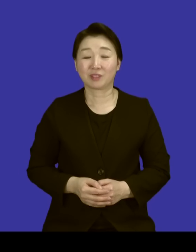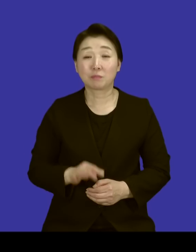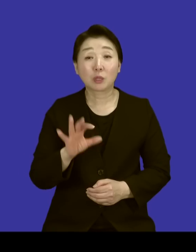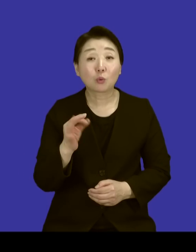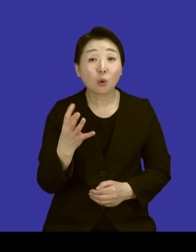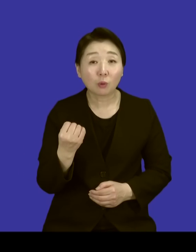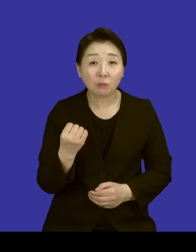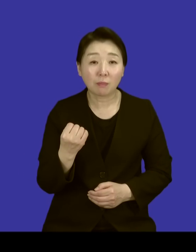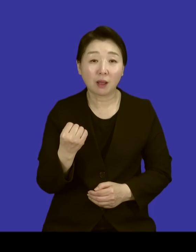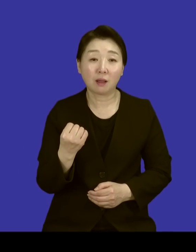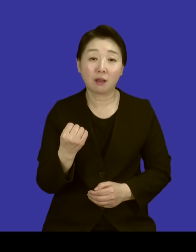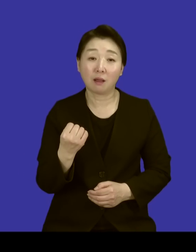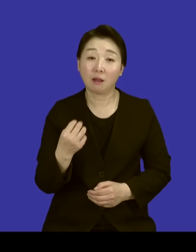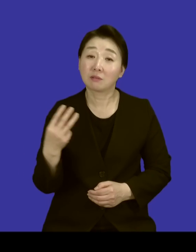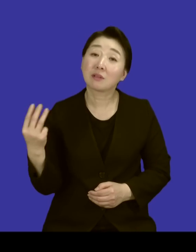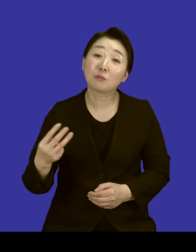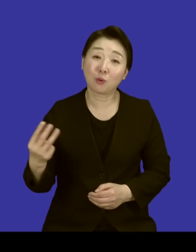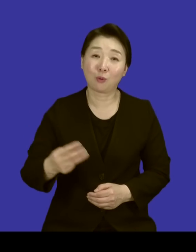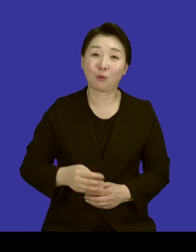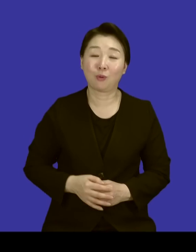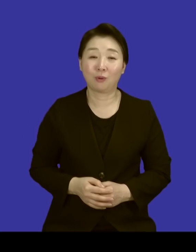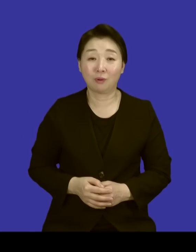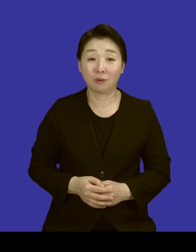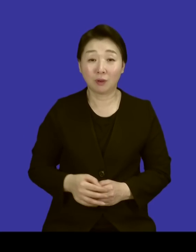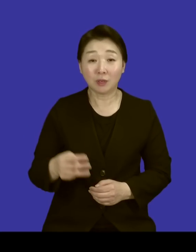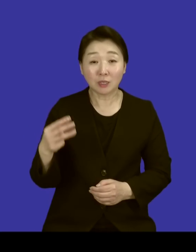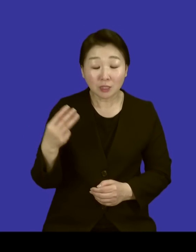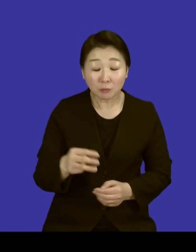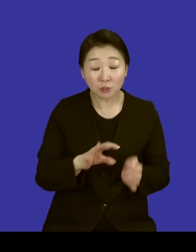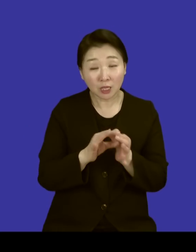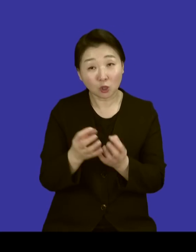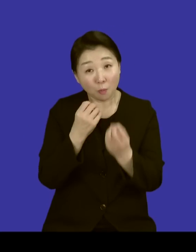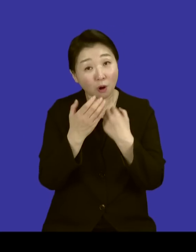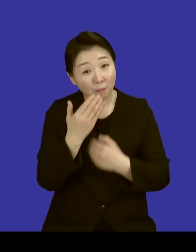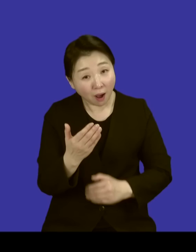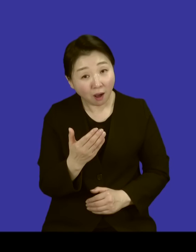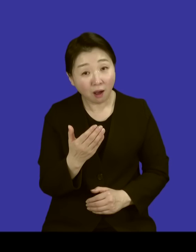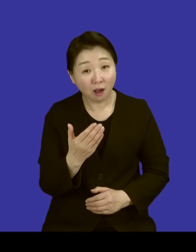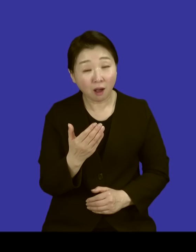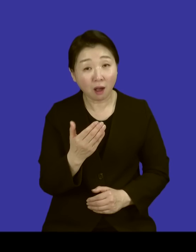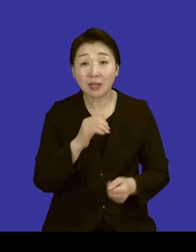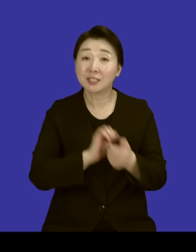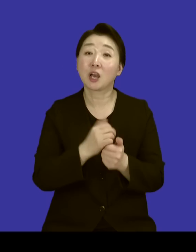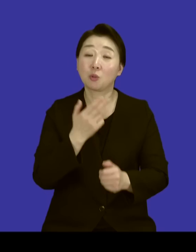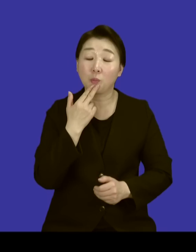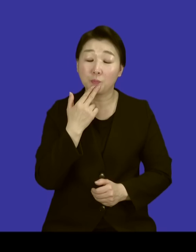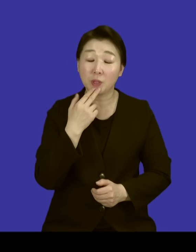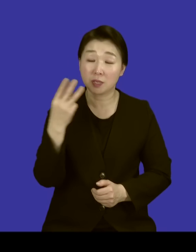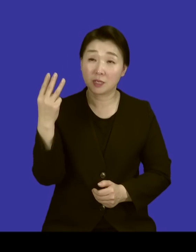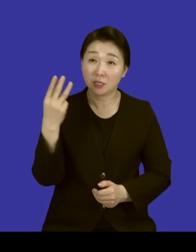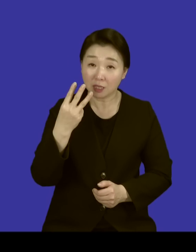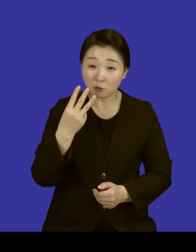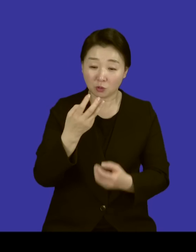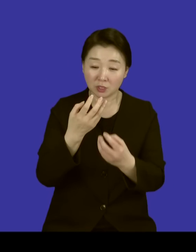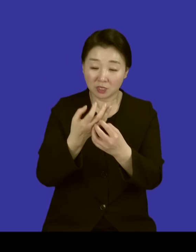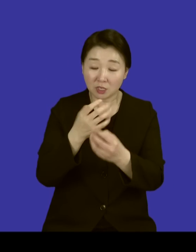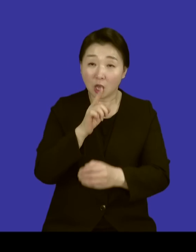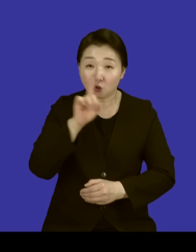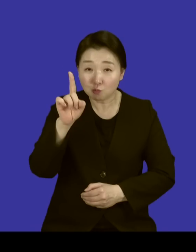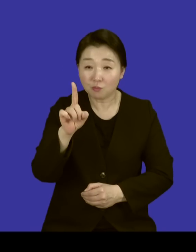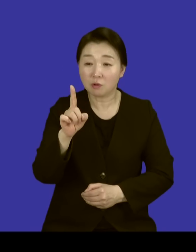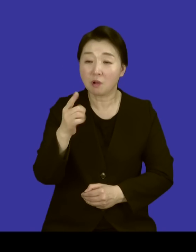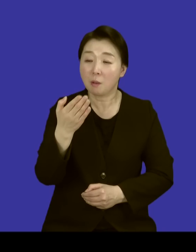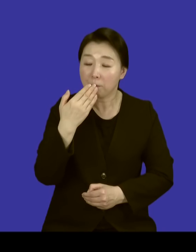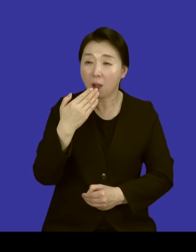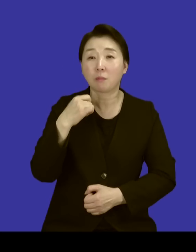가격이 얼마요? 3,000원 받습니다. 3,000원에 계속 먹어도 되는 거예요? 그렇죠. 3,000원 찌개를 시키면 예. 밥은 얼마든지 드실 수